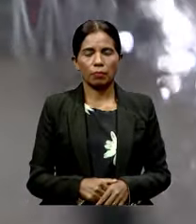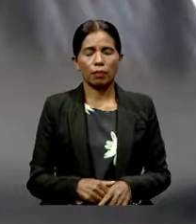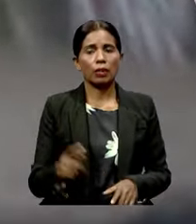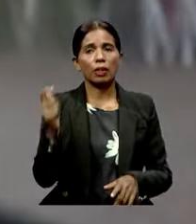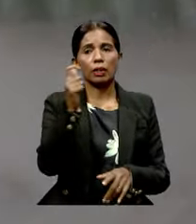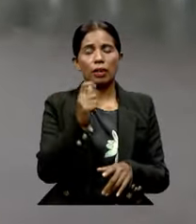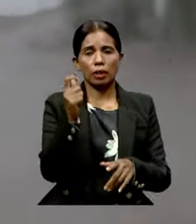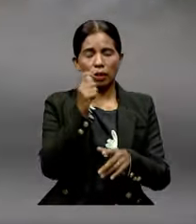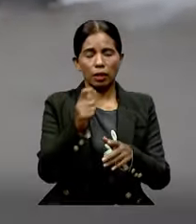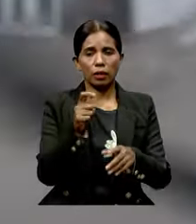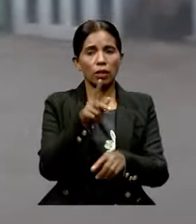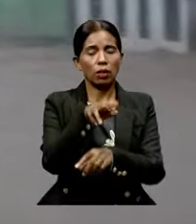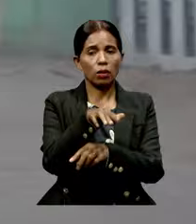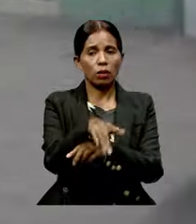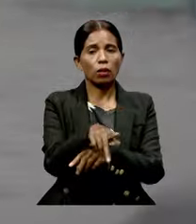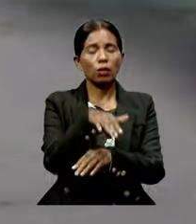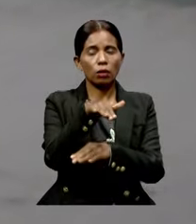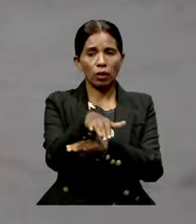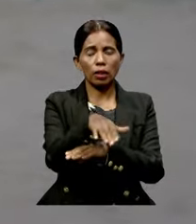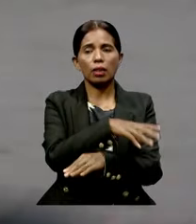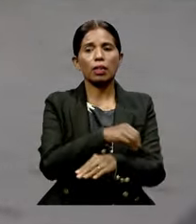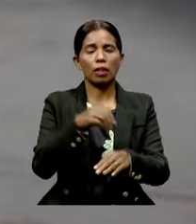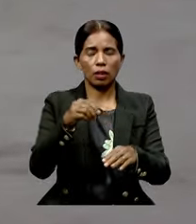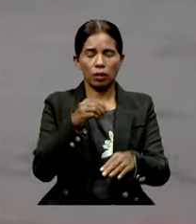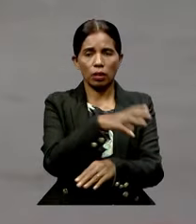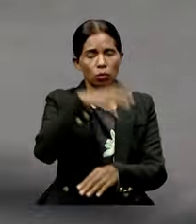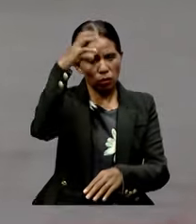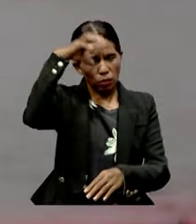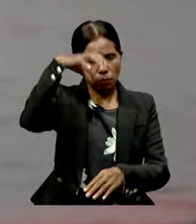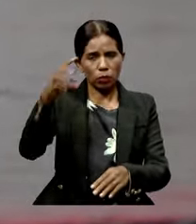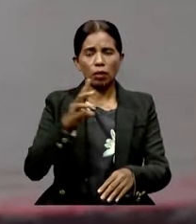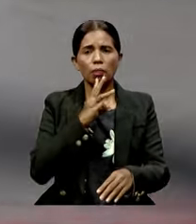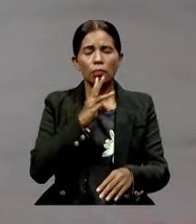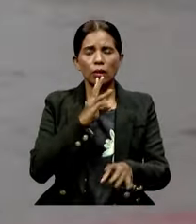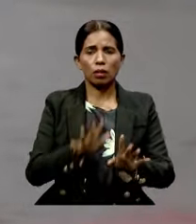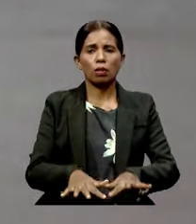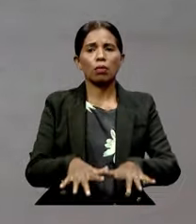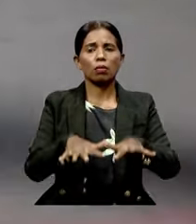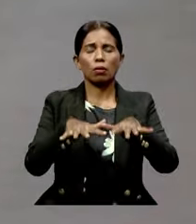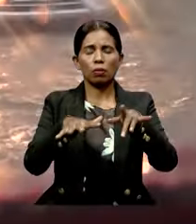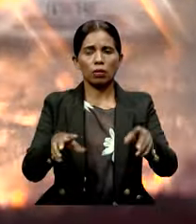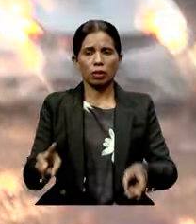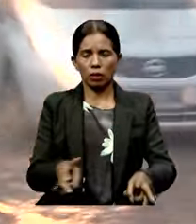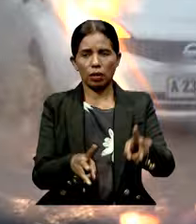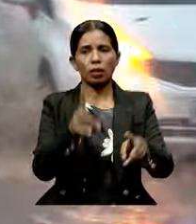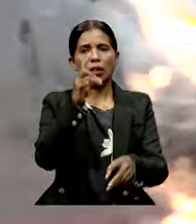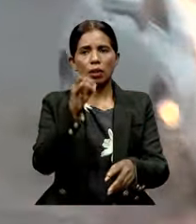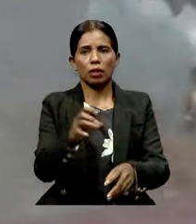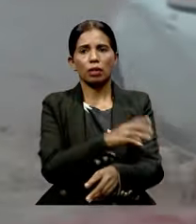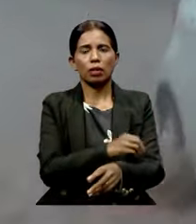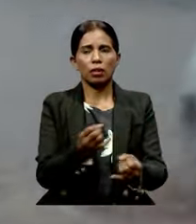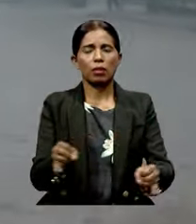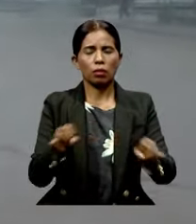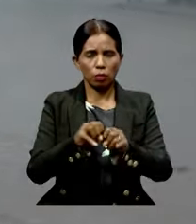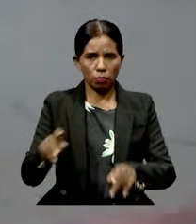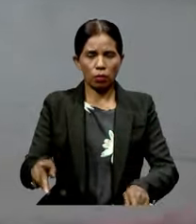Tersalurai ne akontese udang bote Capital Dili Kwaze Oresida Racing resulta be nakonu estrada publik sira e Capital Dili aredores institusi